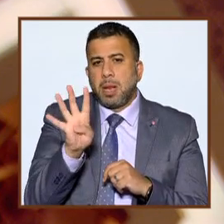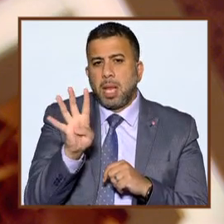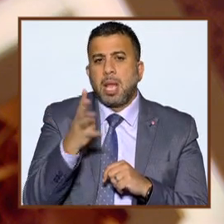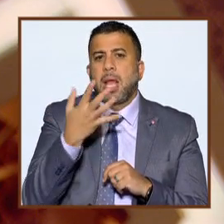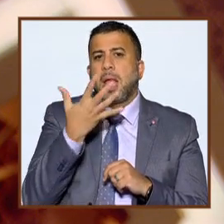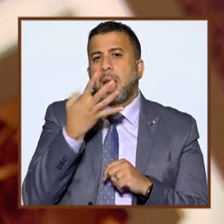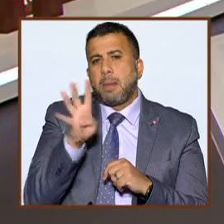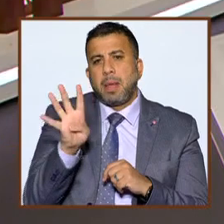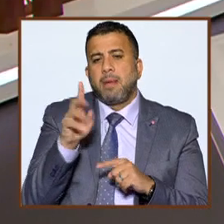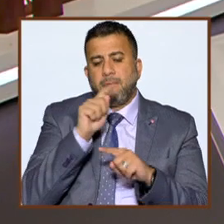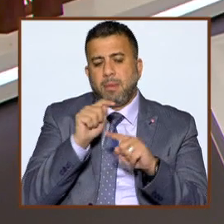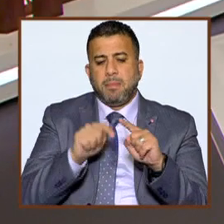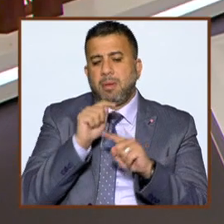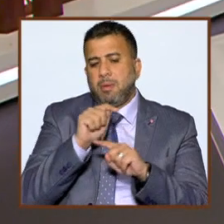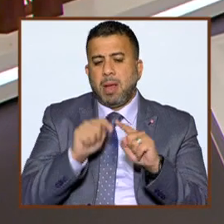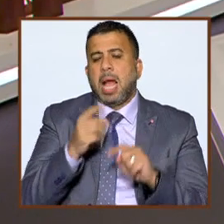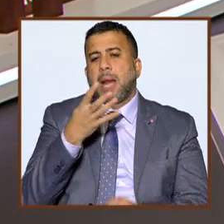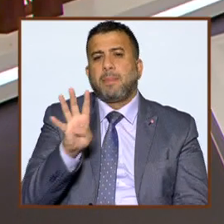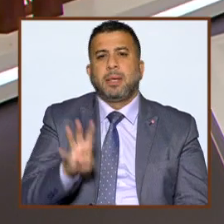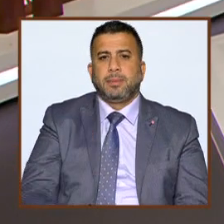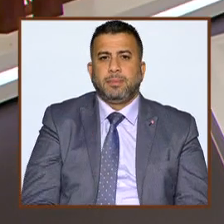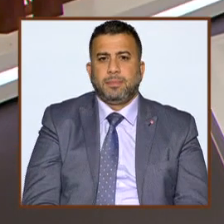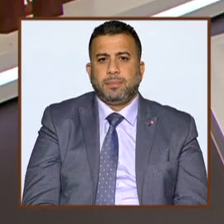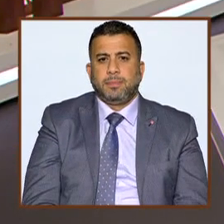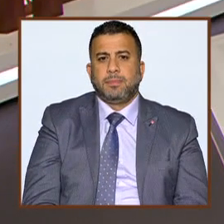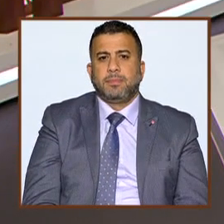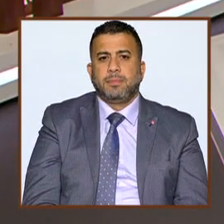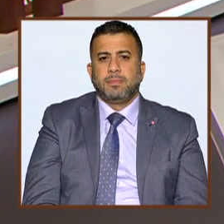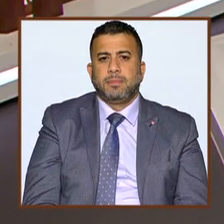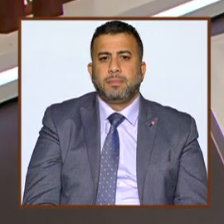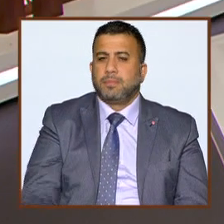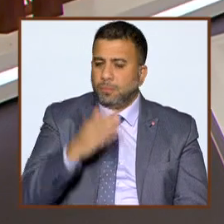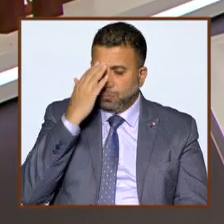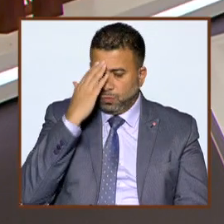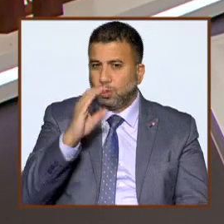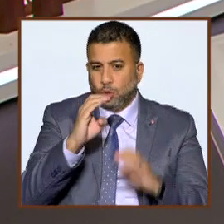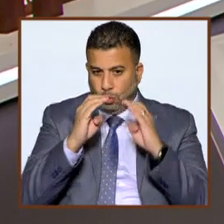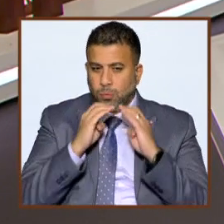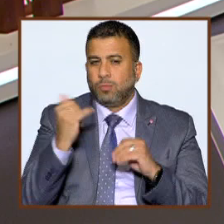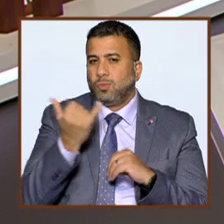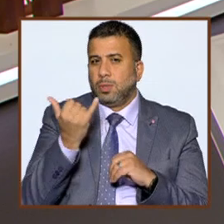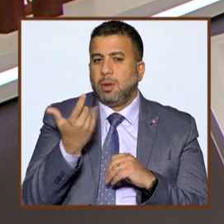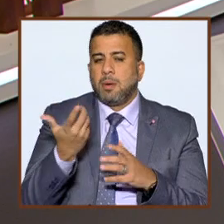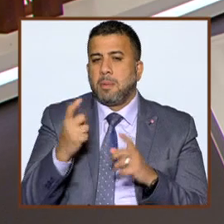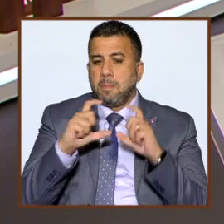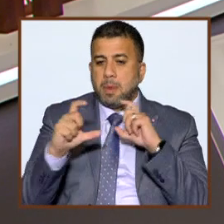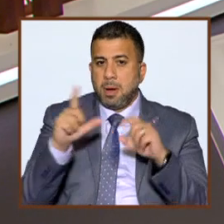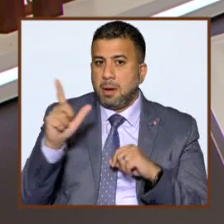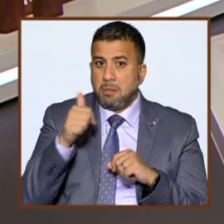40-50%. اي 40%. ايه ان شاء الله يا اخوي عبد الله ابشر. يا رب يوفقك الدنيا ووفقك. وياك وياك.